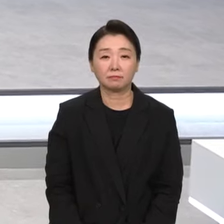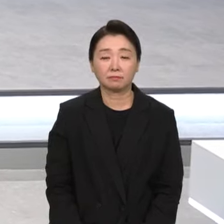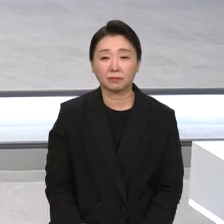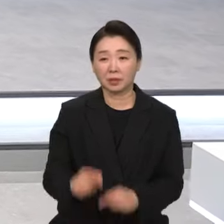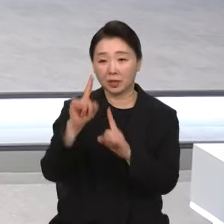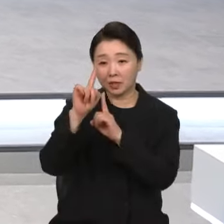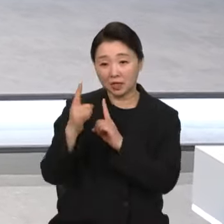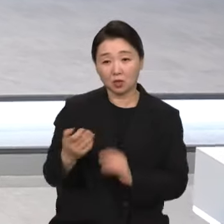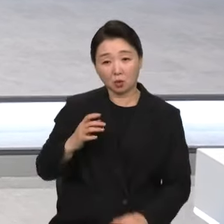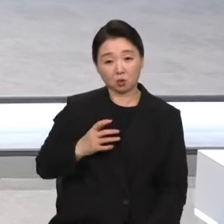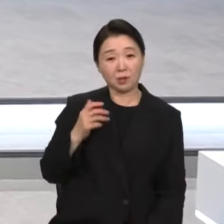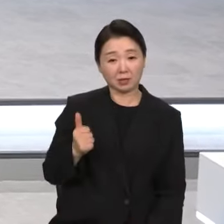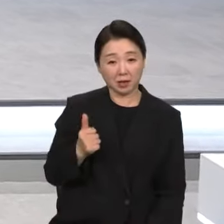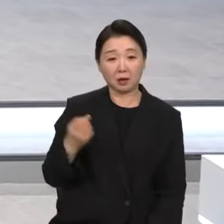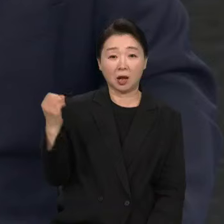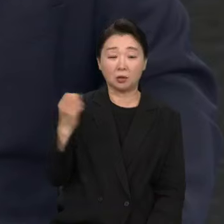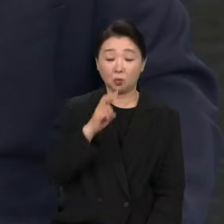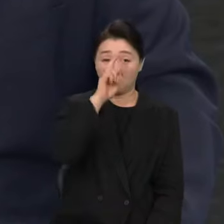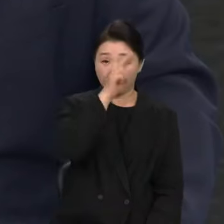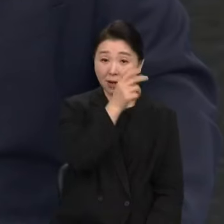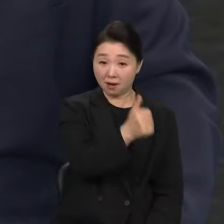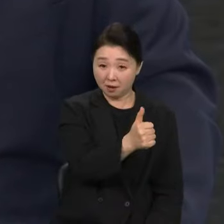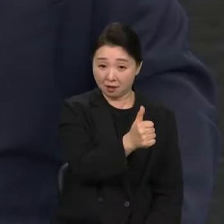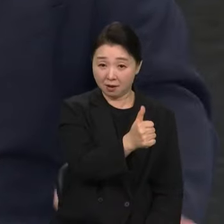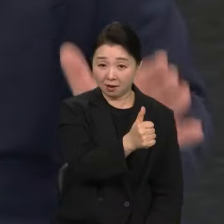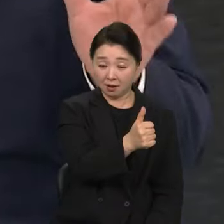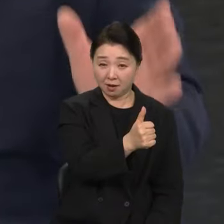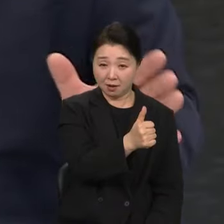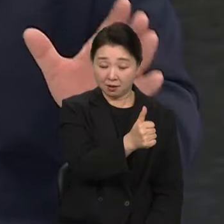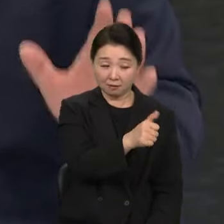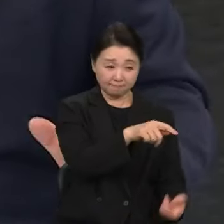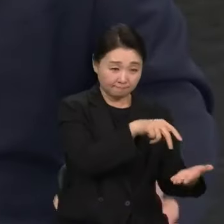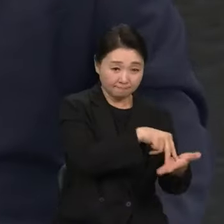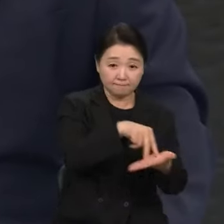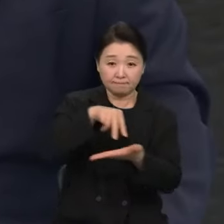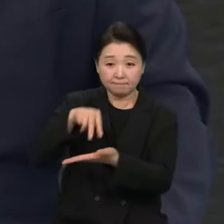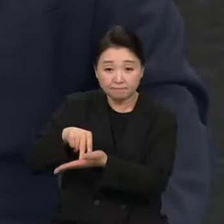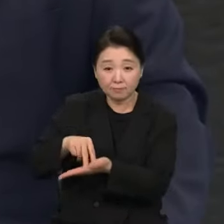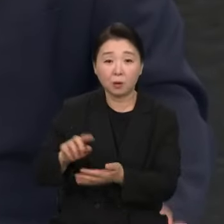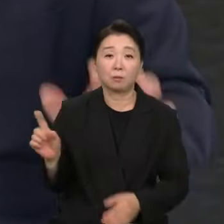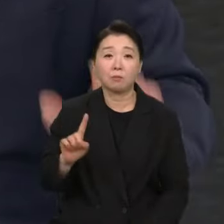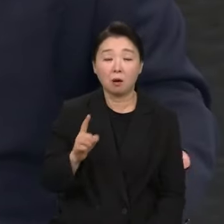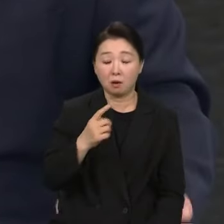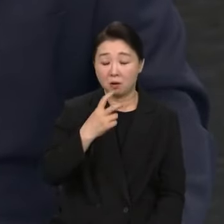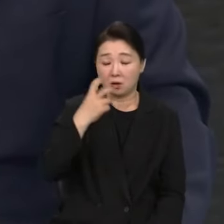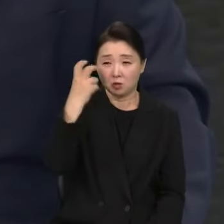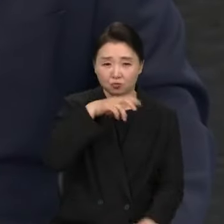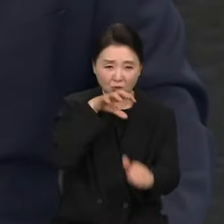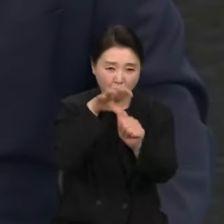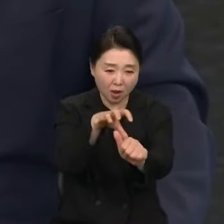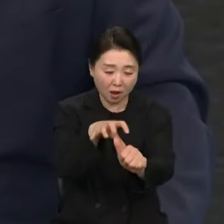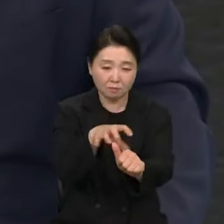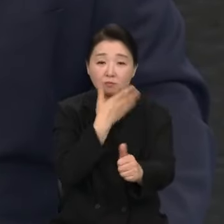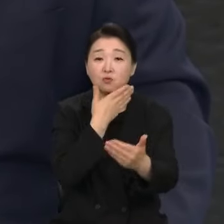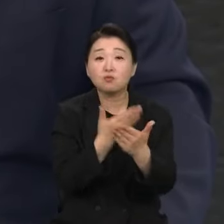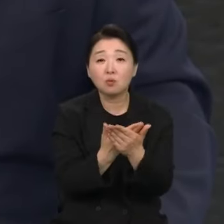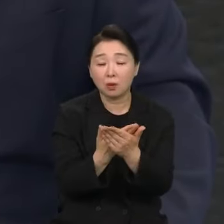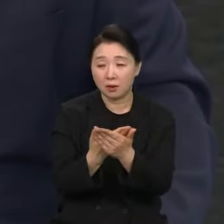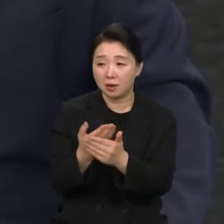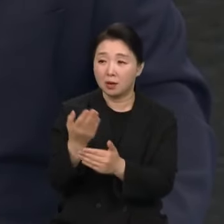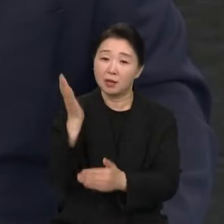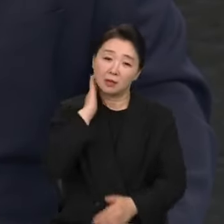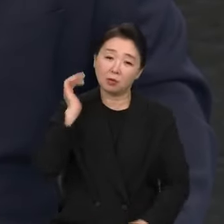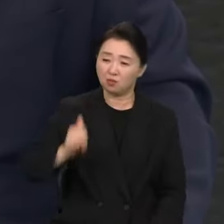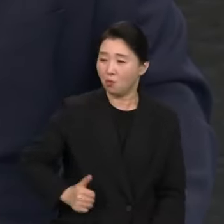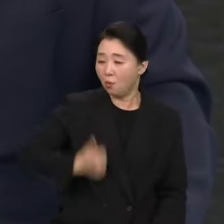이종섭 전 국방장관과 박정훈 전 해병대 수사단장 측 변호인은 수사 외압 의혹의 핵심인 VIP